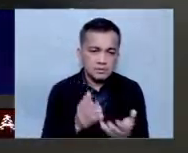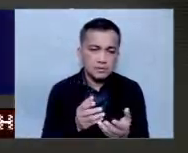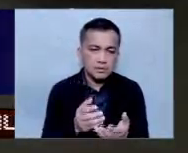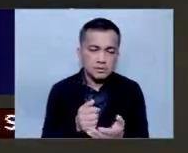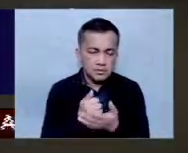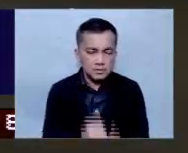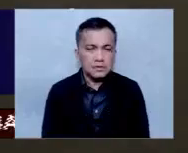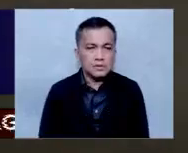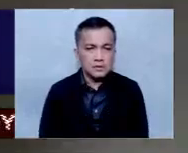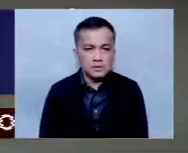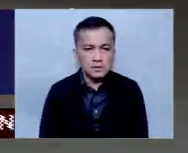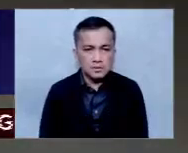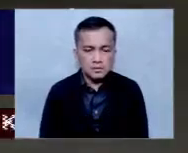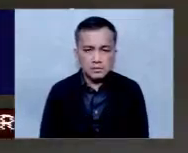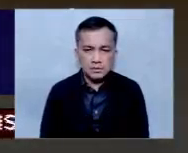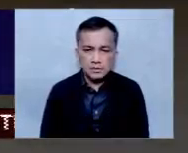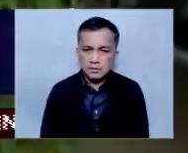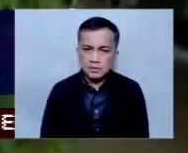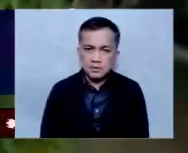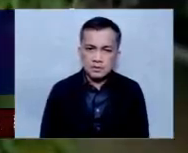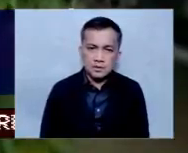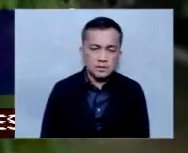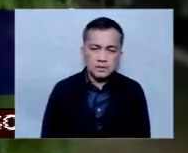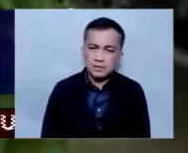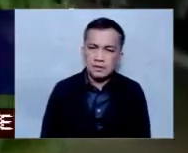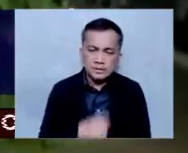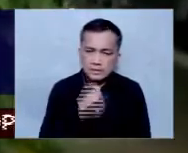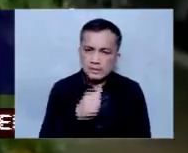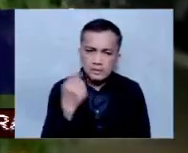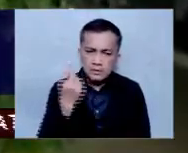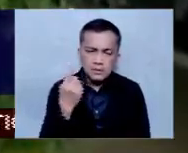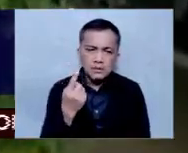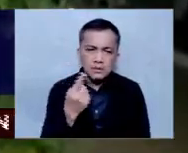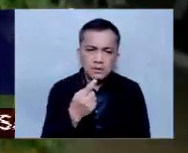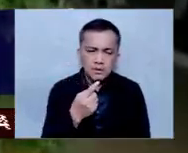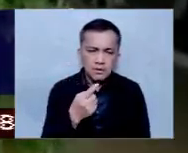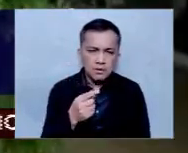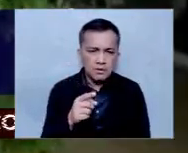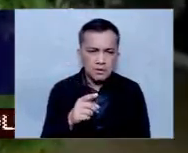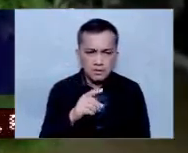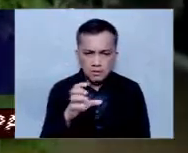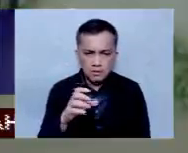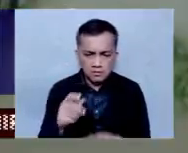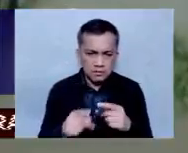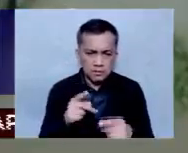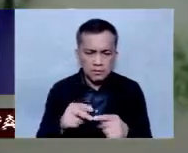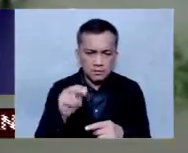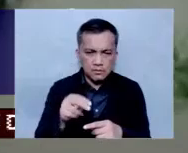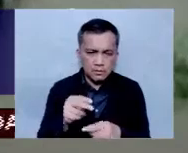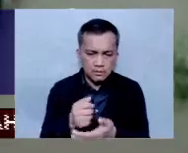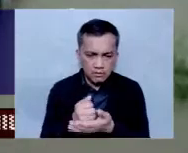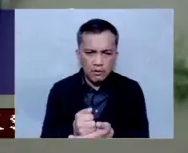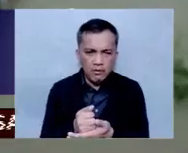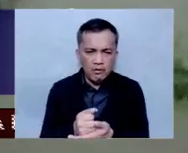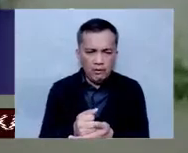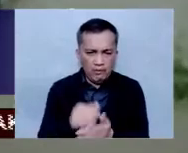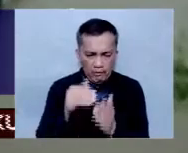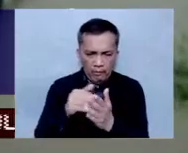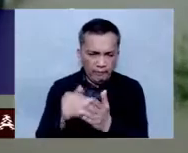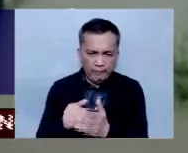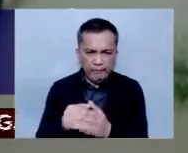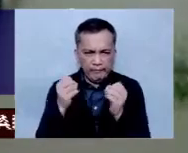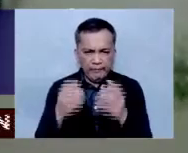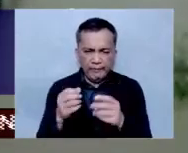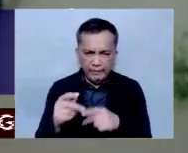Well, if we come to think of it, Mean, hindi lang to hundreds of people yung nangangailangan ng tulong. Thousands of residents